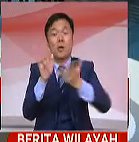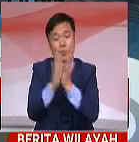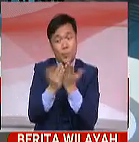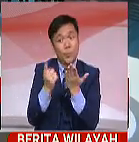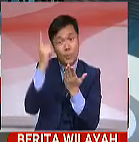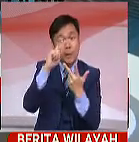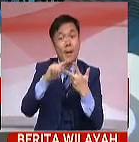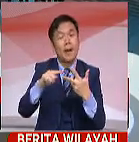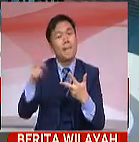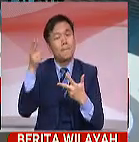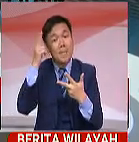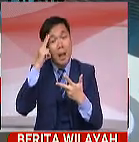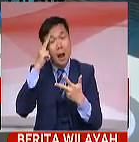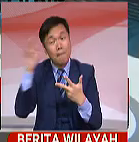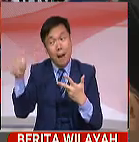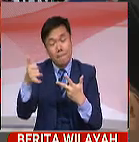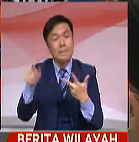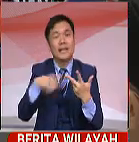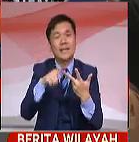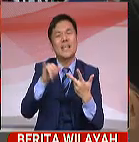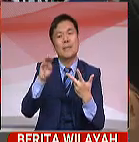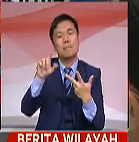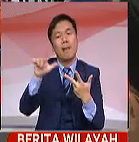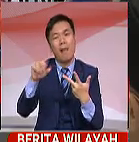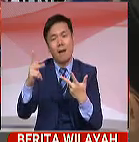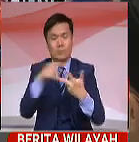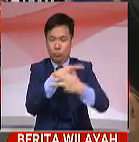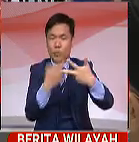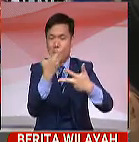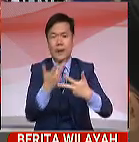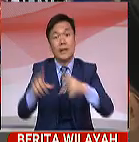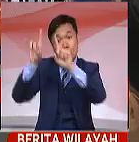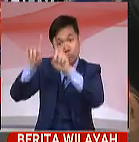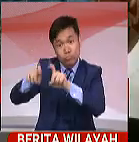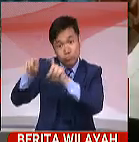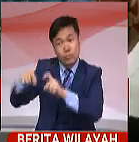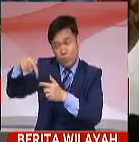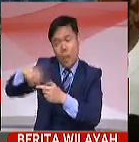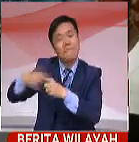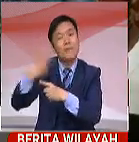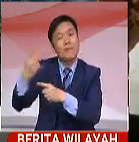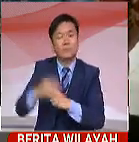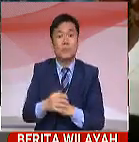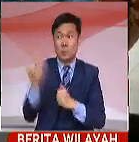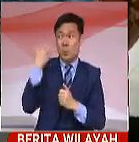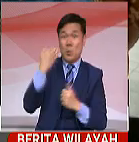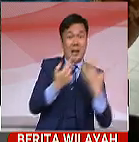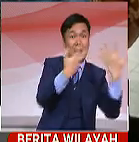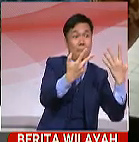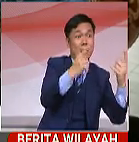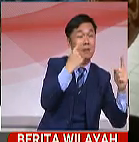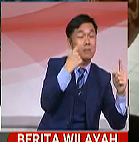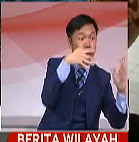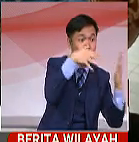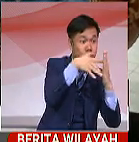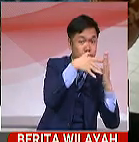Bahasa Arab dan Imlak yang akan berjalan serentak pada 22 Februari ini. Sebelum ini lebih 8 subjek,